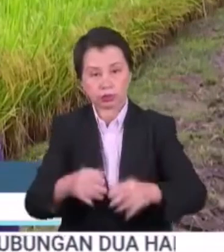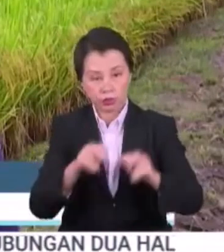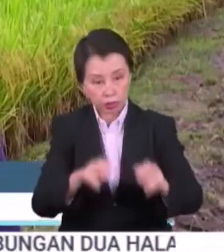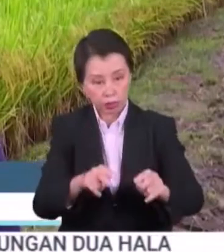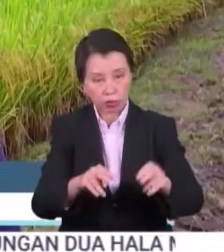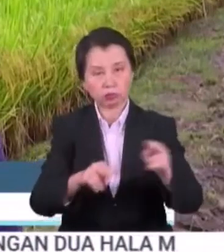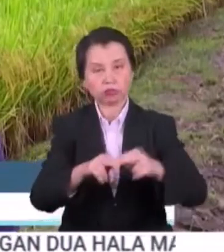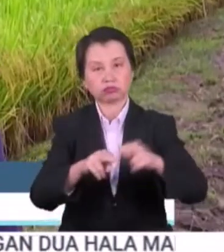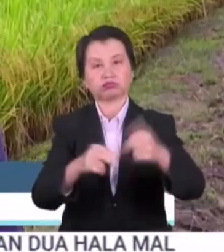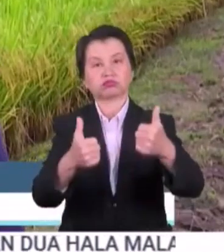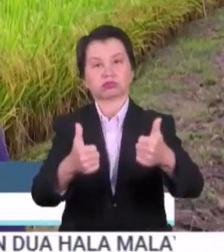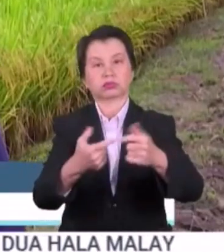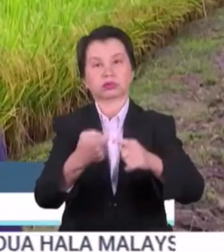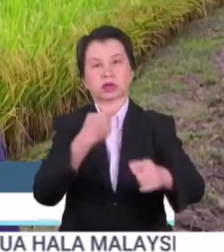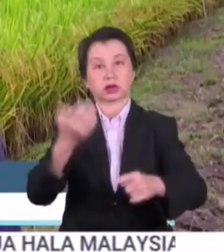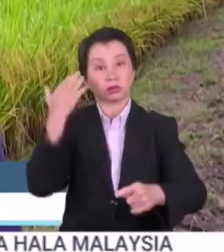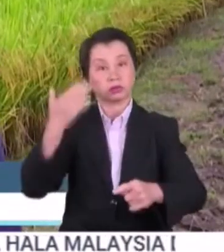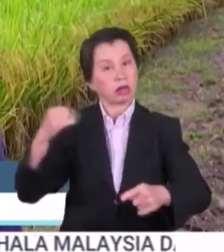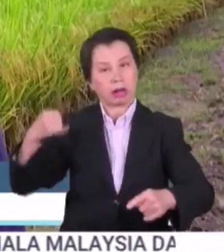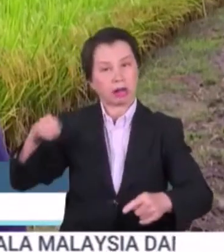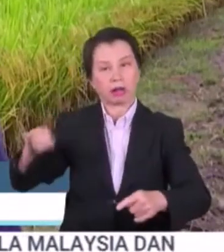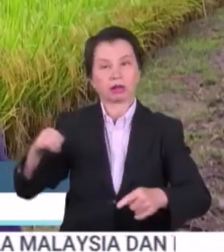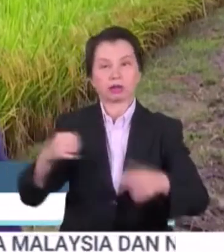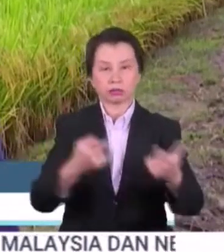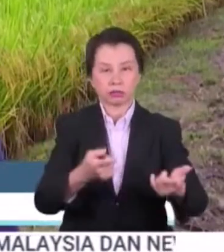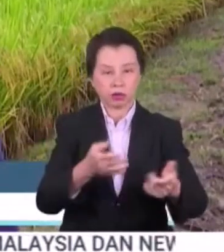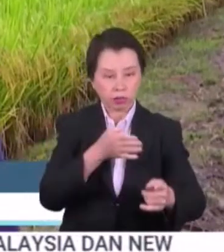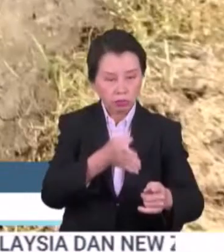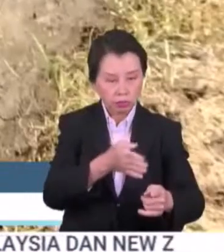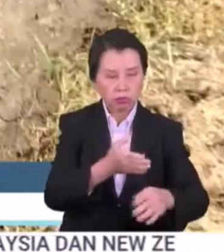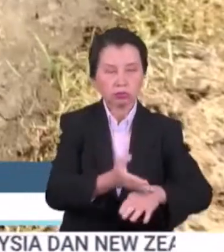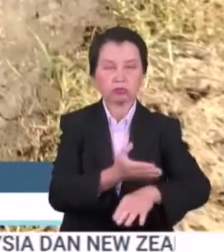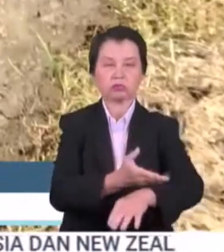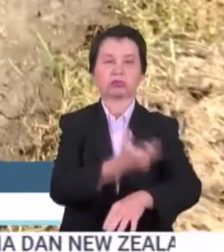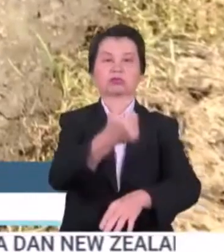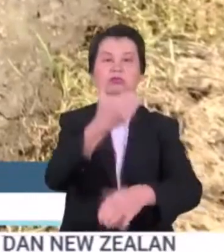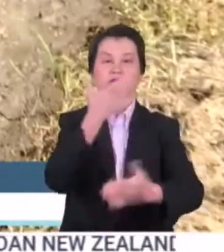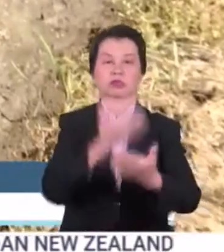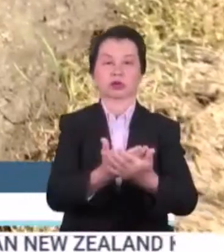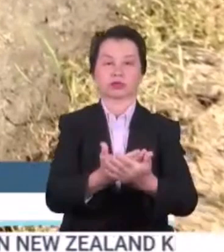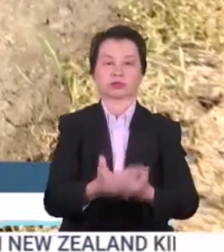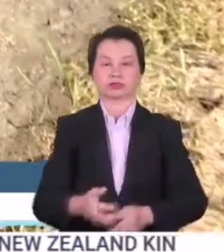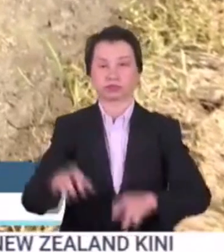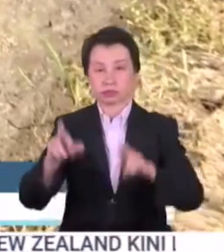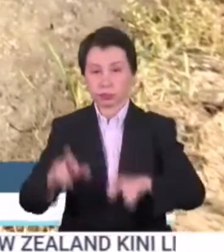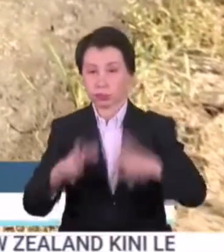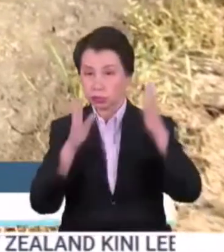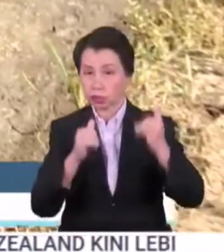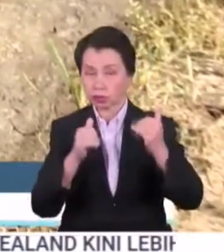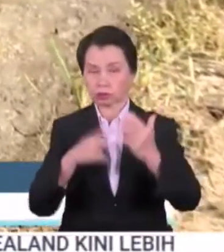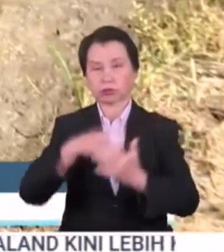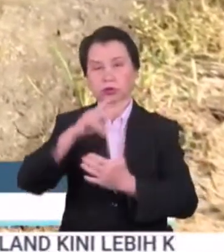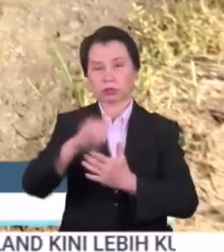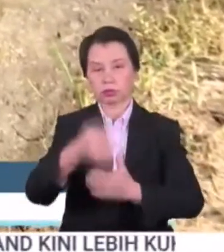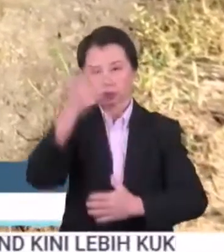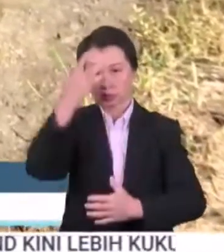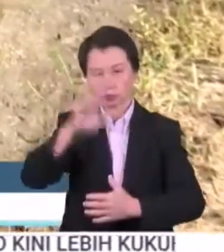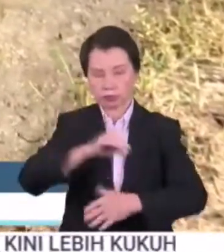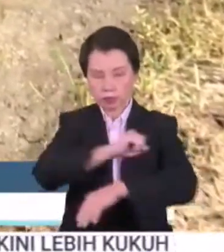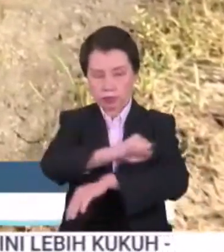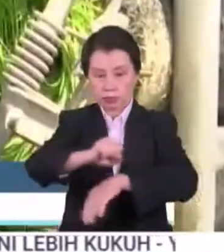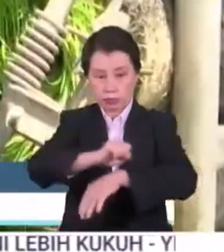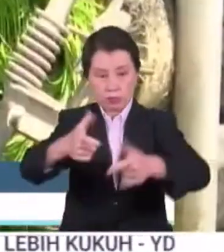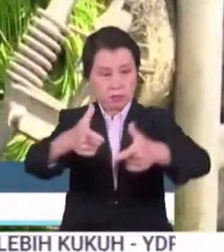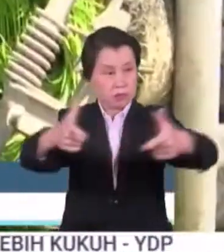keadaan tu dah semakin berubah daripada dulu lah. Maksud dia semakin ke arah ke baik. Mereka turut mengharapkan agar projek Smart Sawah